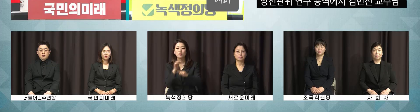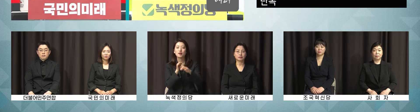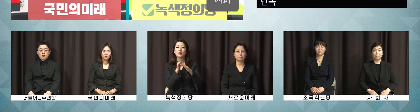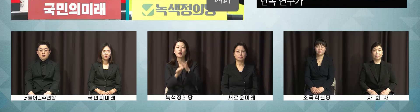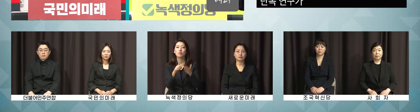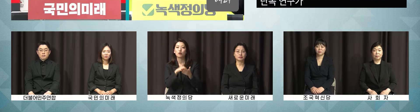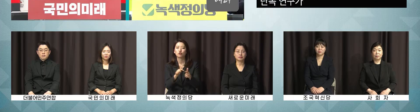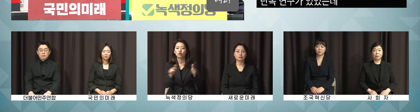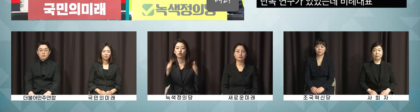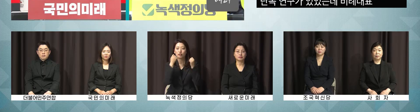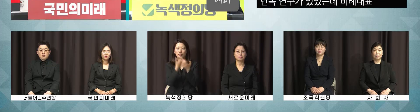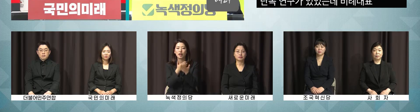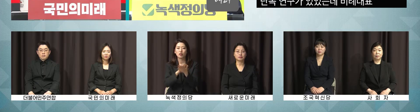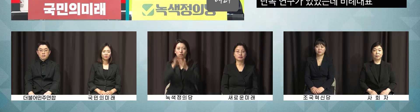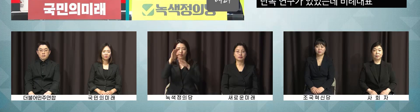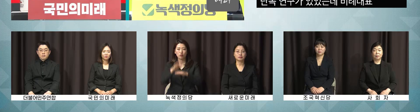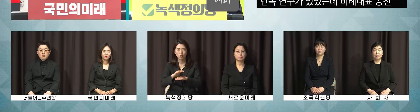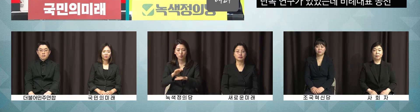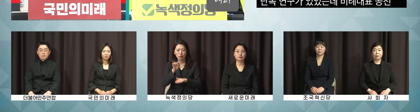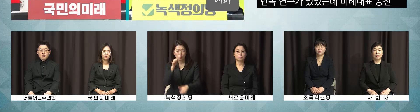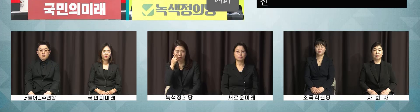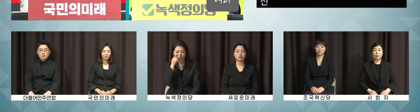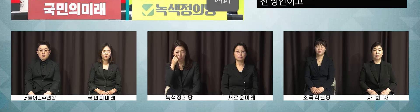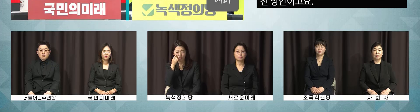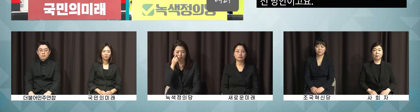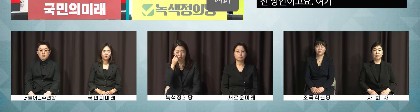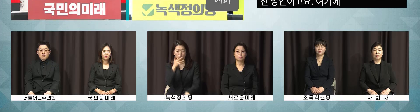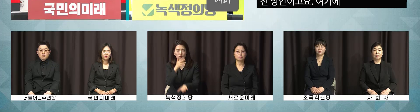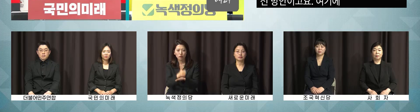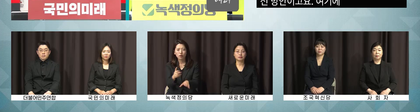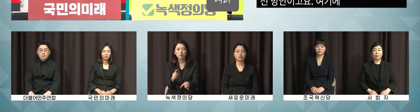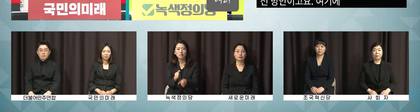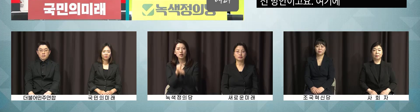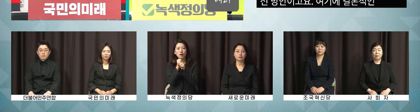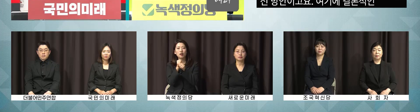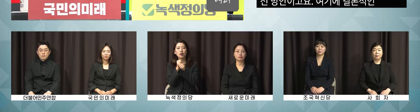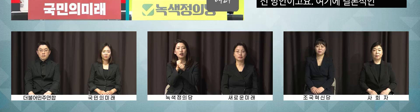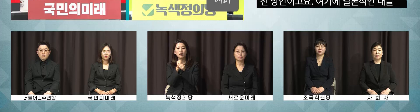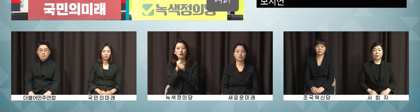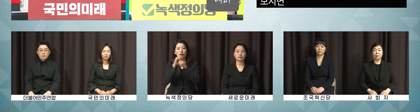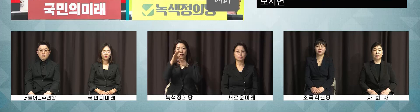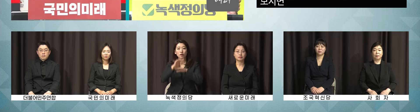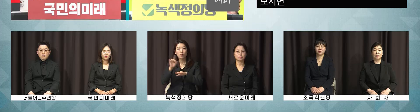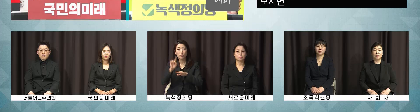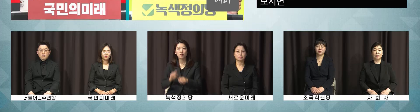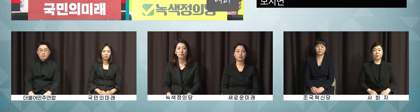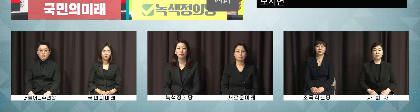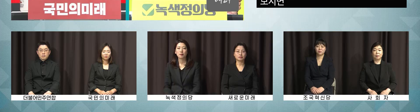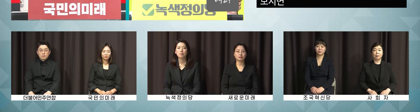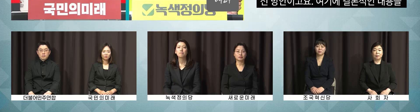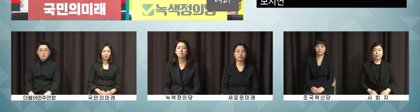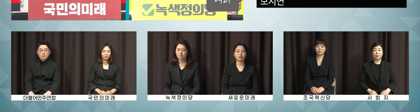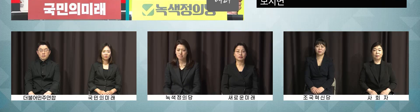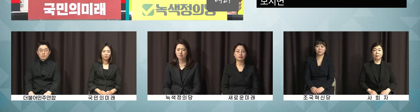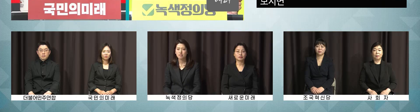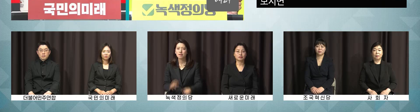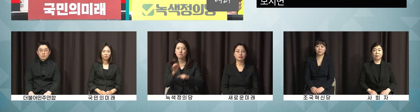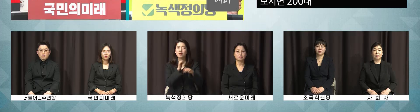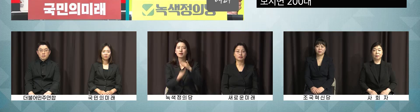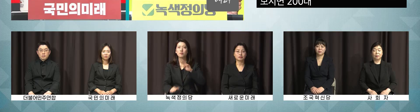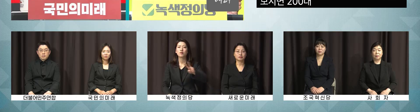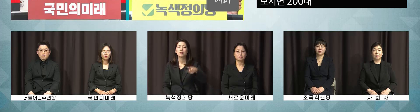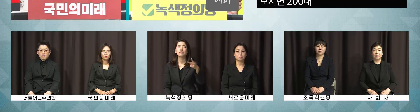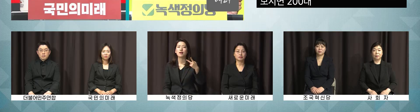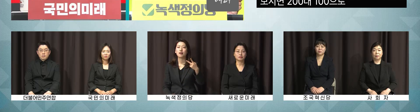제도 개선 방안이고요. 여기에 이제 결론적인 내용을 보시면 200대 100으로 비례대표를 100명 정도로